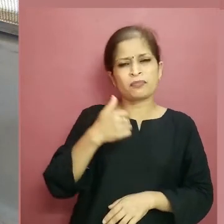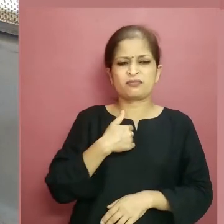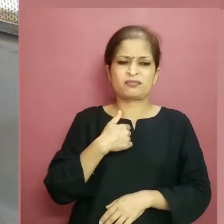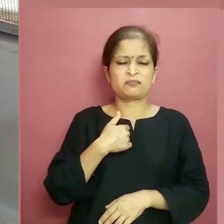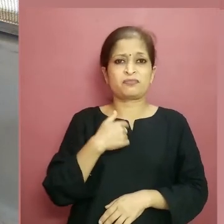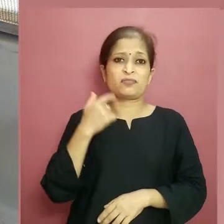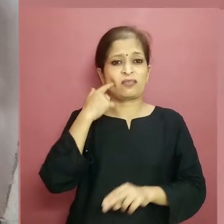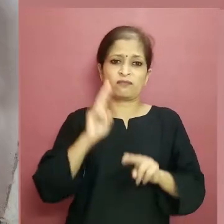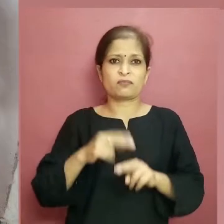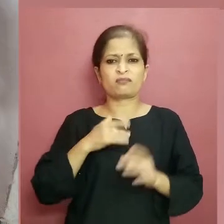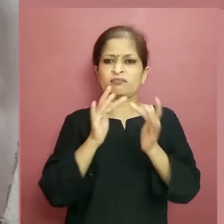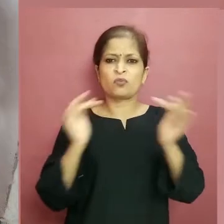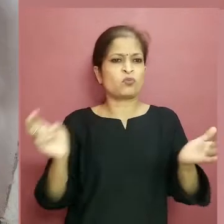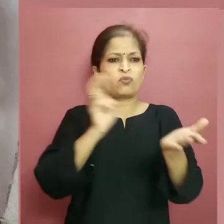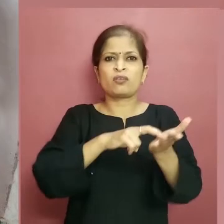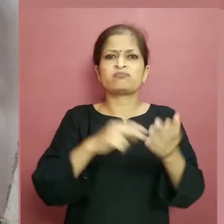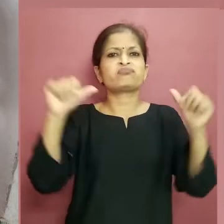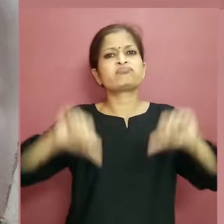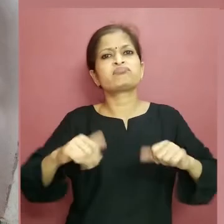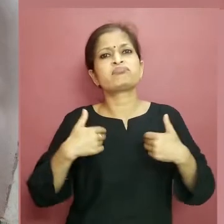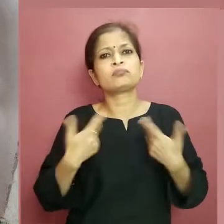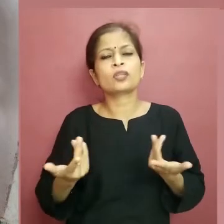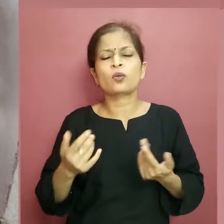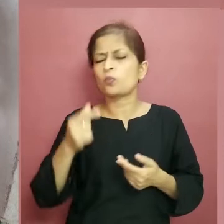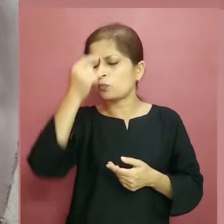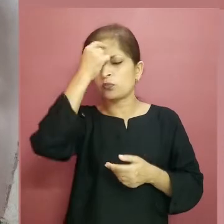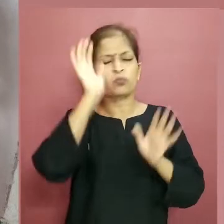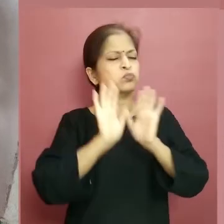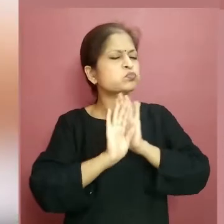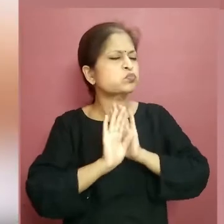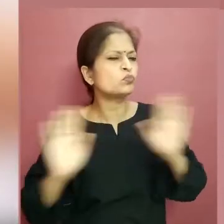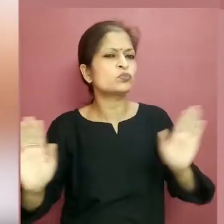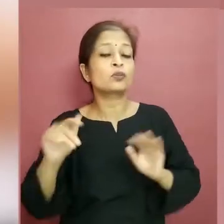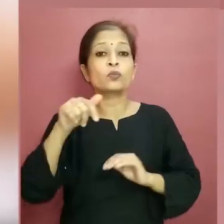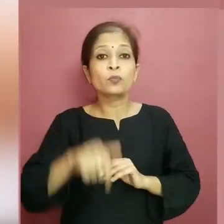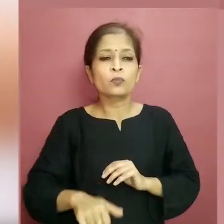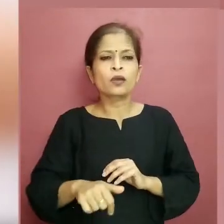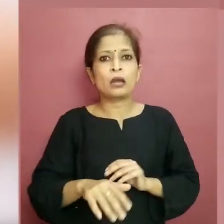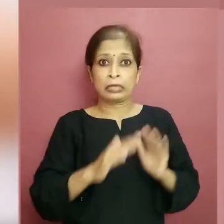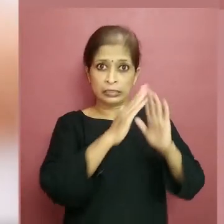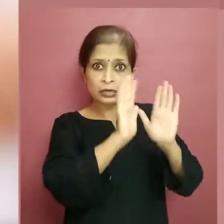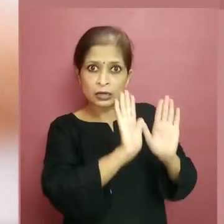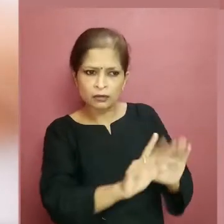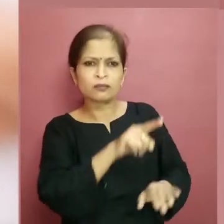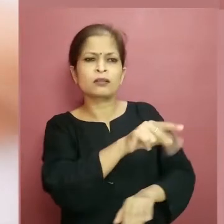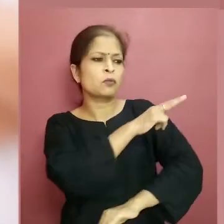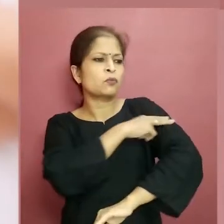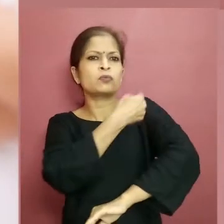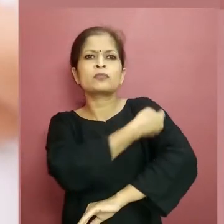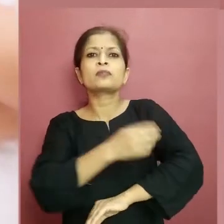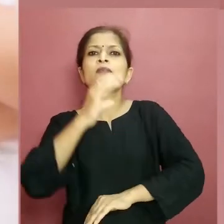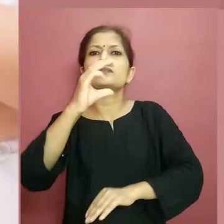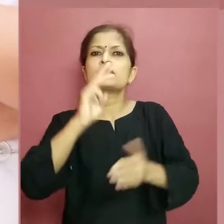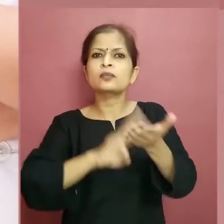में सक्षम नहीं हूँ तो भी समस्या की कोई बात नहीं है। तुम जहाँ भी रहती हो वहाँ के CMO यानी चीफ मेडिकल